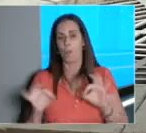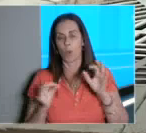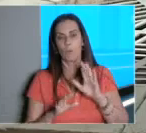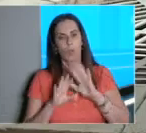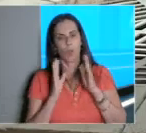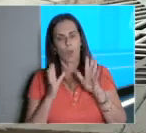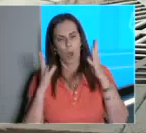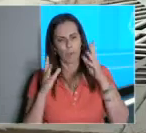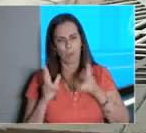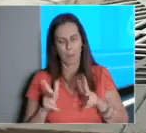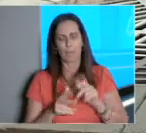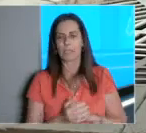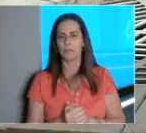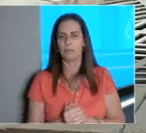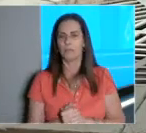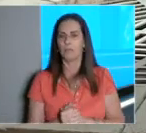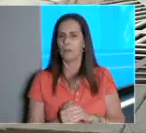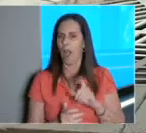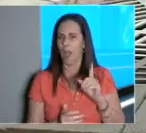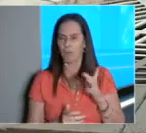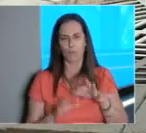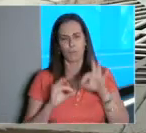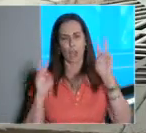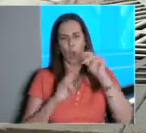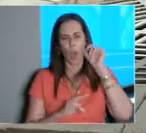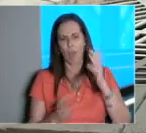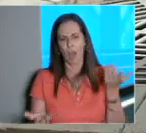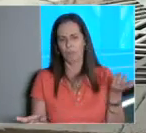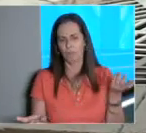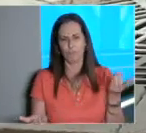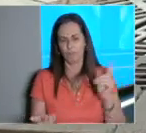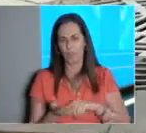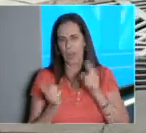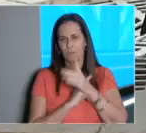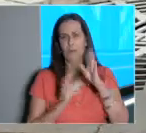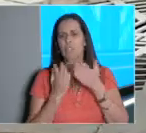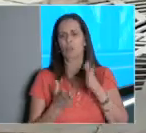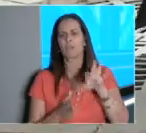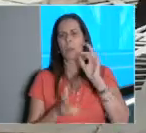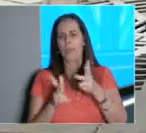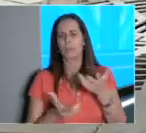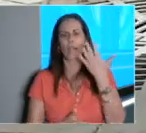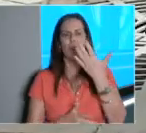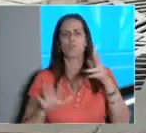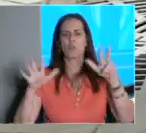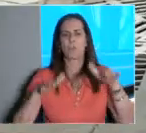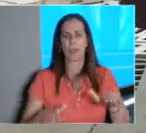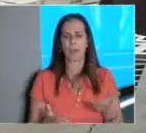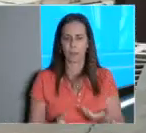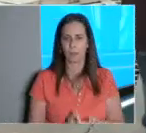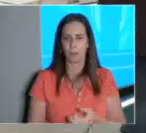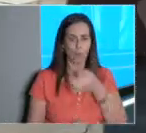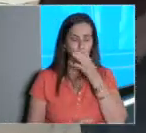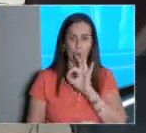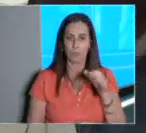עם כל הכבוד למרץ, ויש לי כבוד למרץ, אבל למה שלא תצביע כחול לבן? בשביל הסיכוי להחליף את נתניהו. מה זה יעזור אם מרץ תהיה 5 או 8? כן. זו